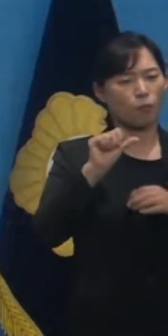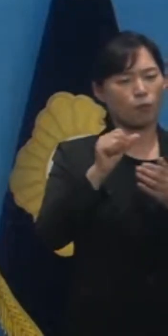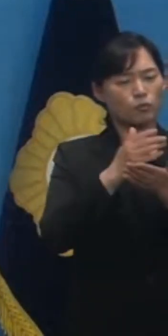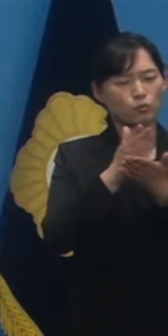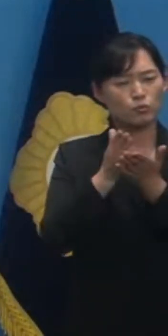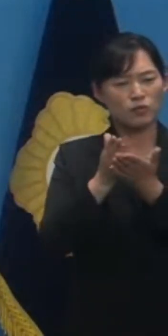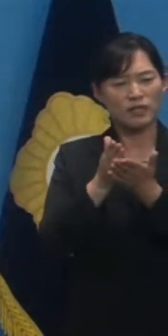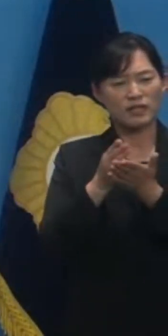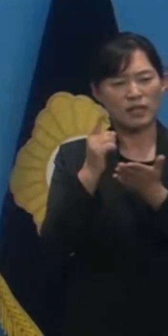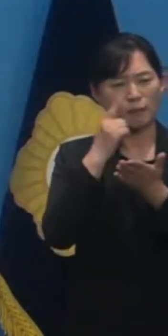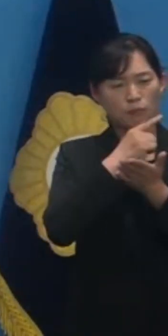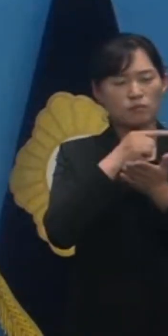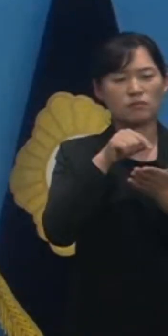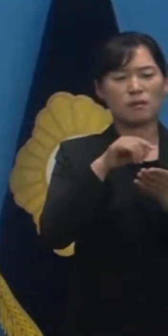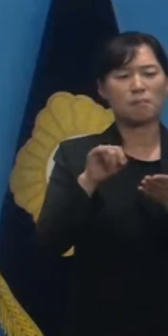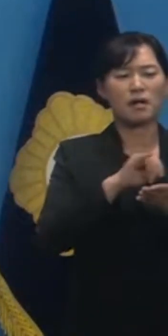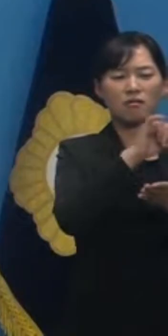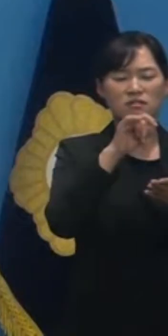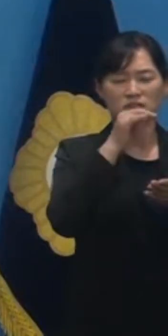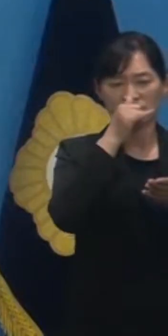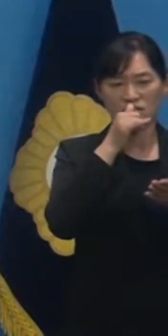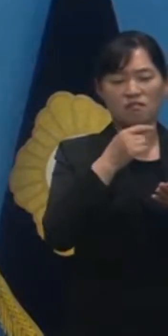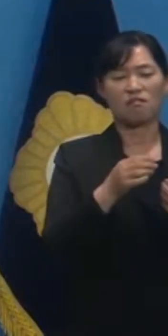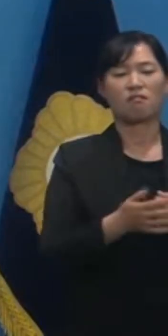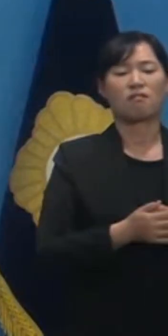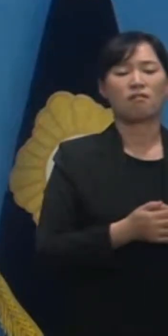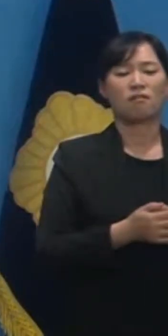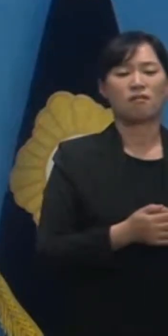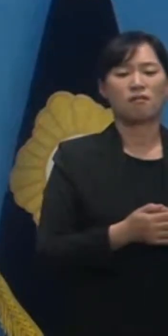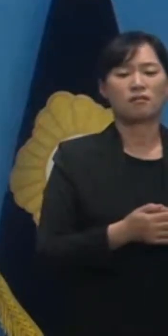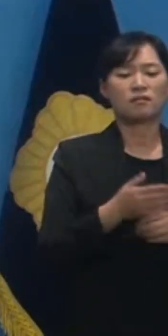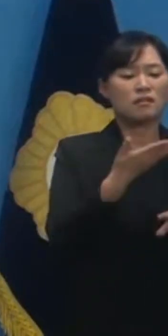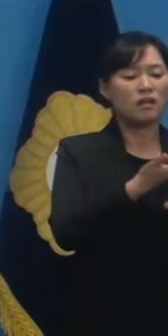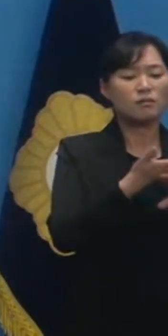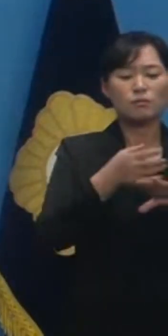코드와 23대의 감염 서버가 발견된 상황에서 다른